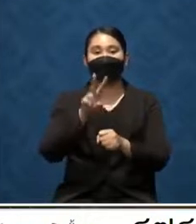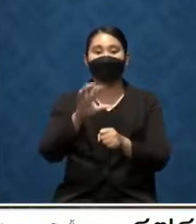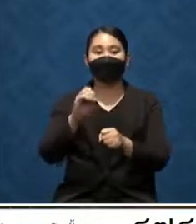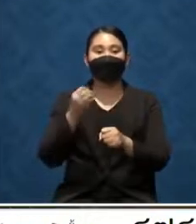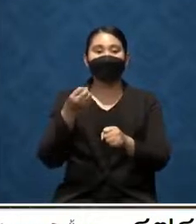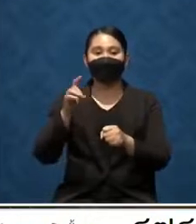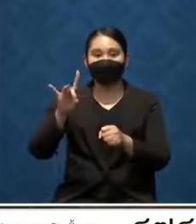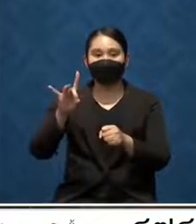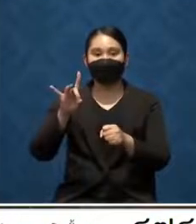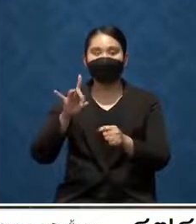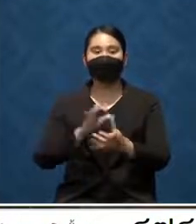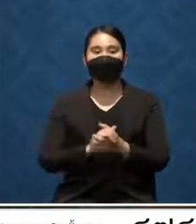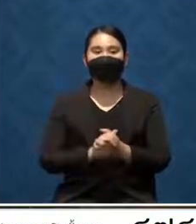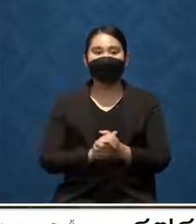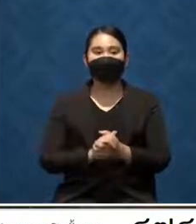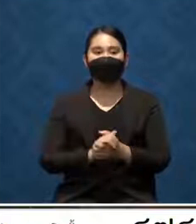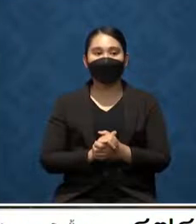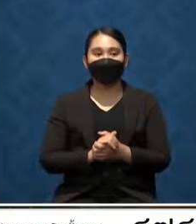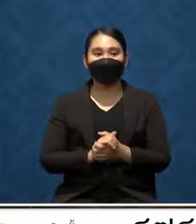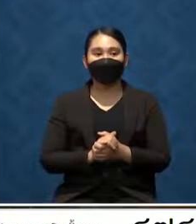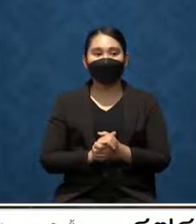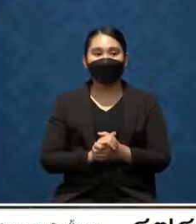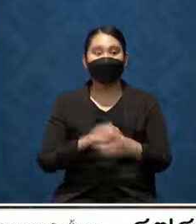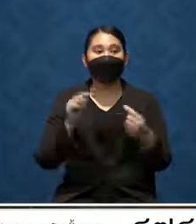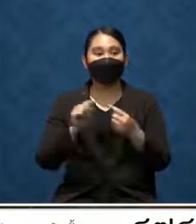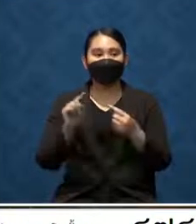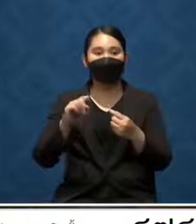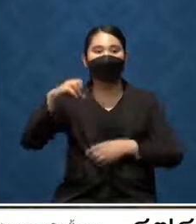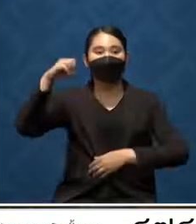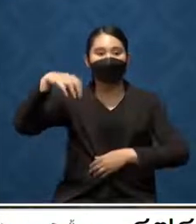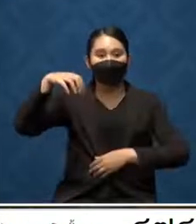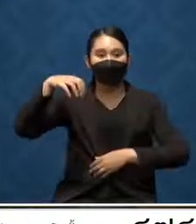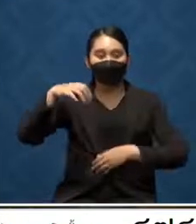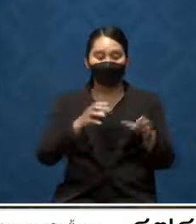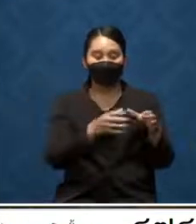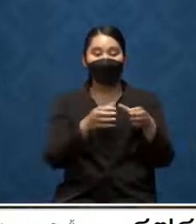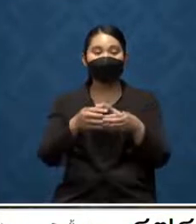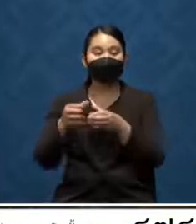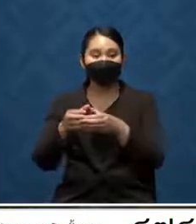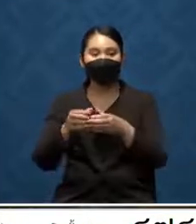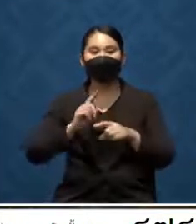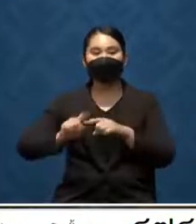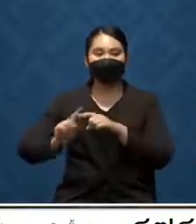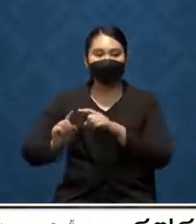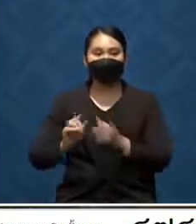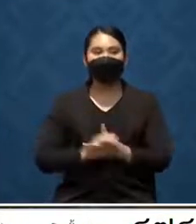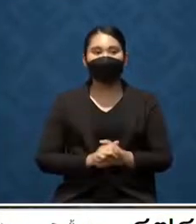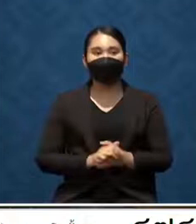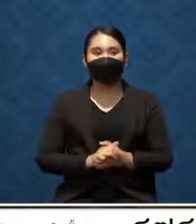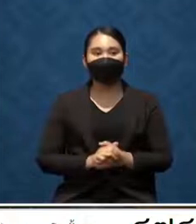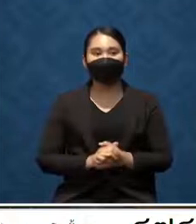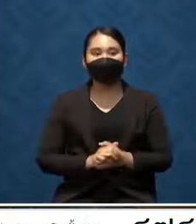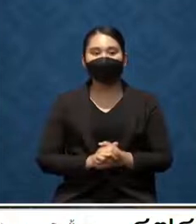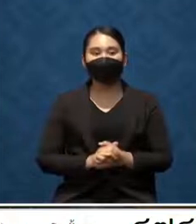าก็แน่นอน่ามีการกระจายพลังงานตามสต firearm ต่ๆแต่พระกศวาในนี้ manageableมันก